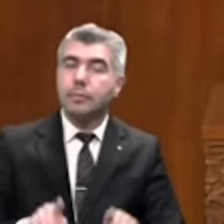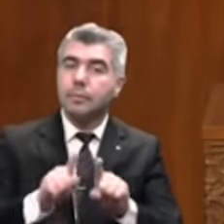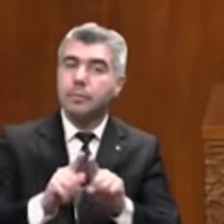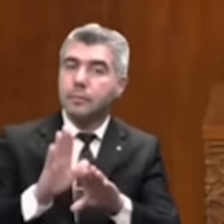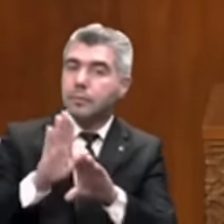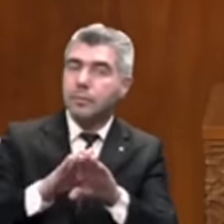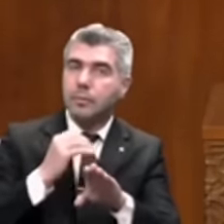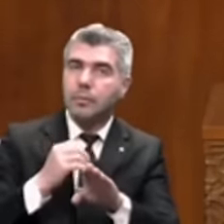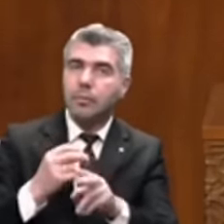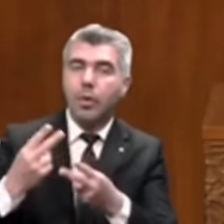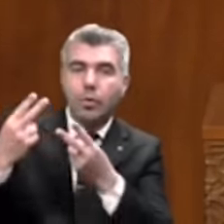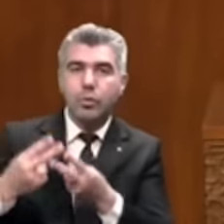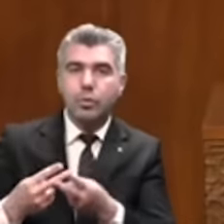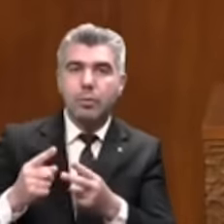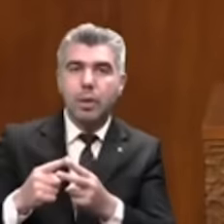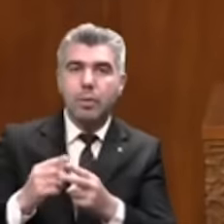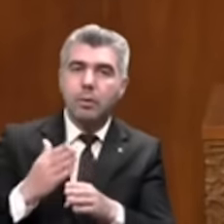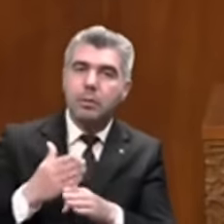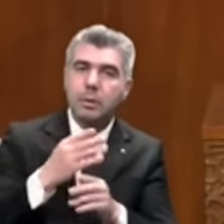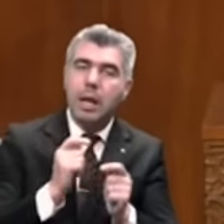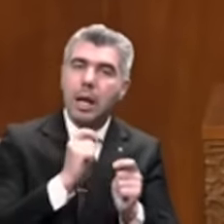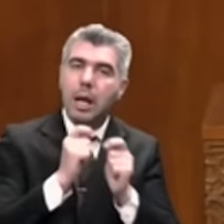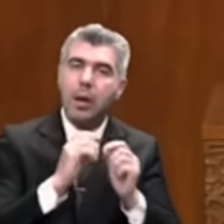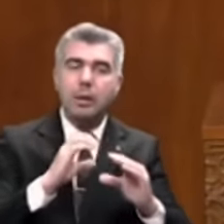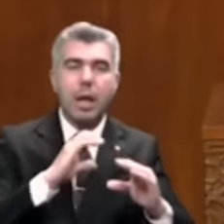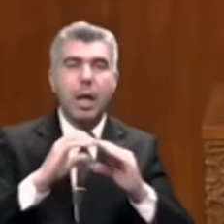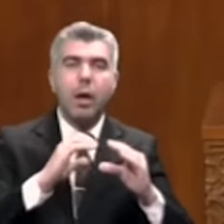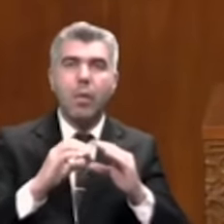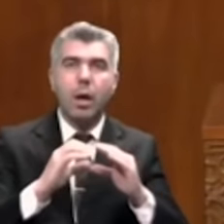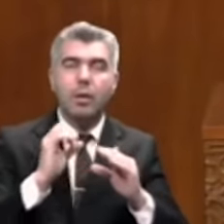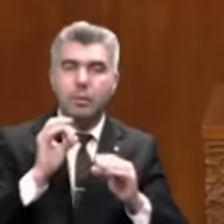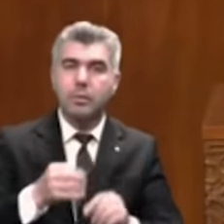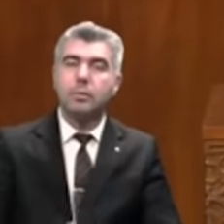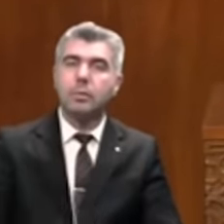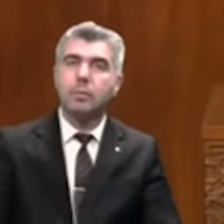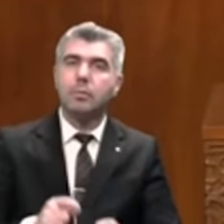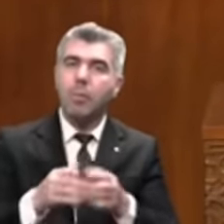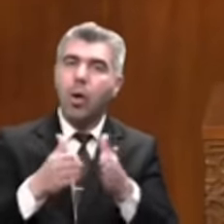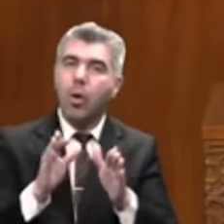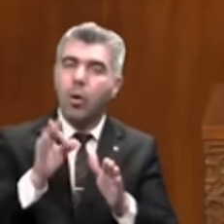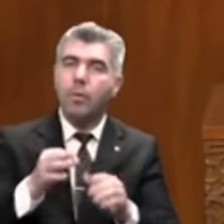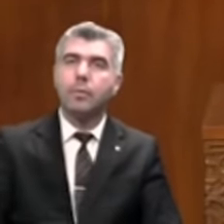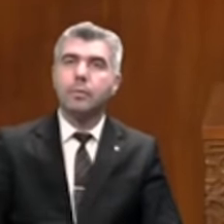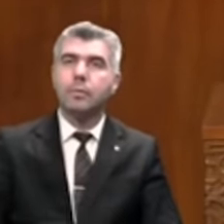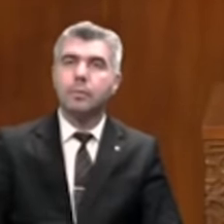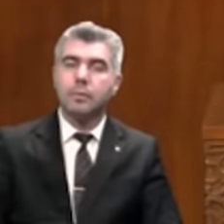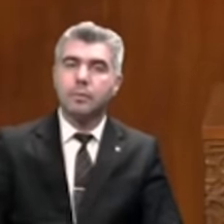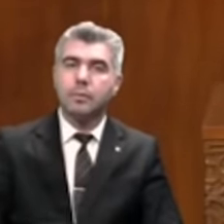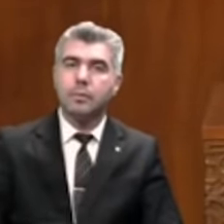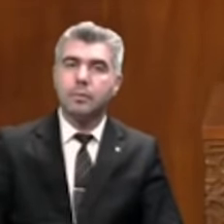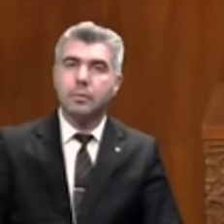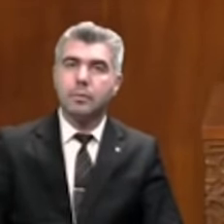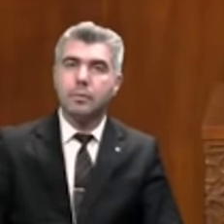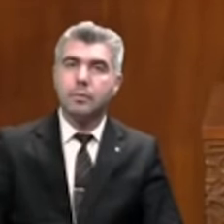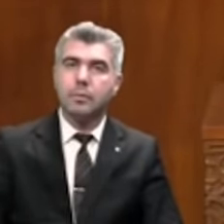الاخوان انهم يلتحقوا لطاوله النقاش والحوار، وحنا مستعدين ودينا مفتوحين. ولكن